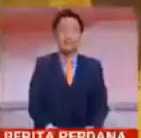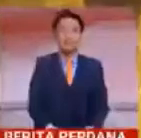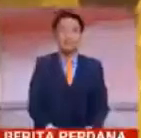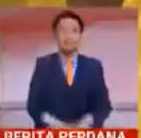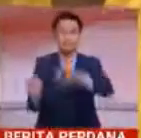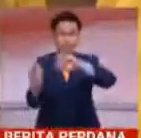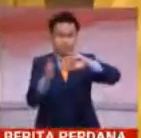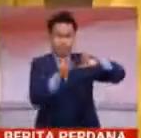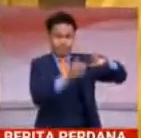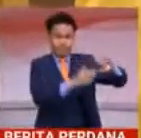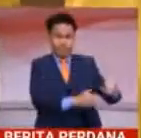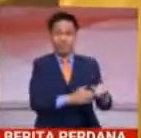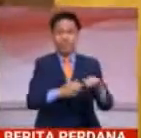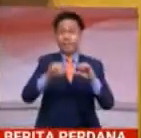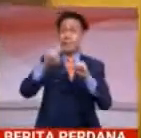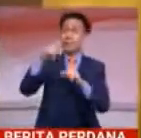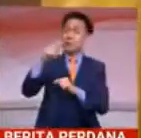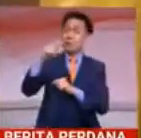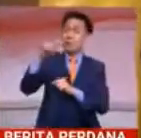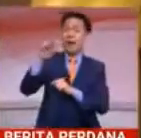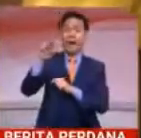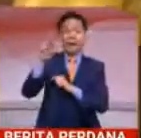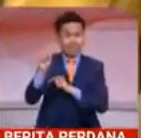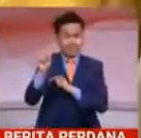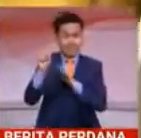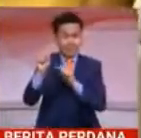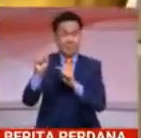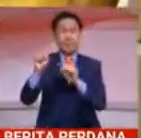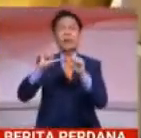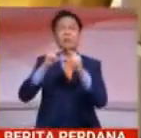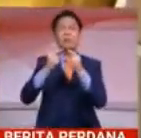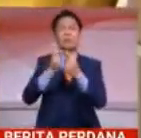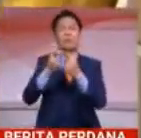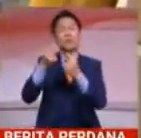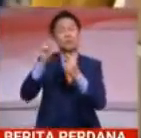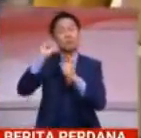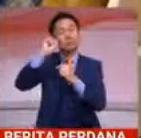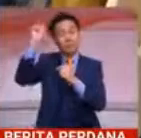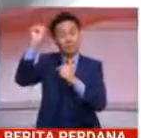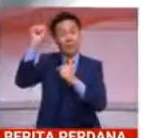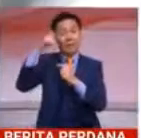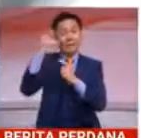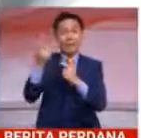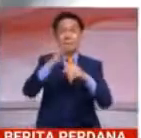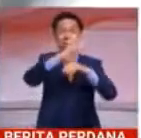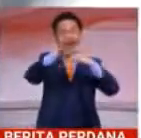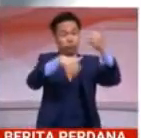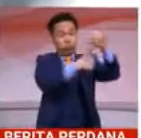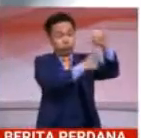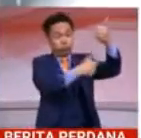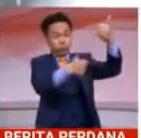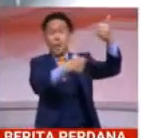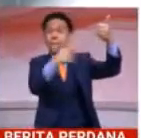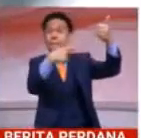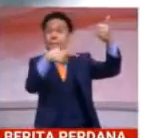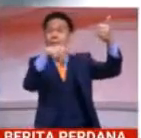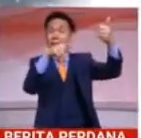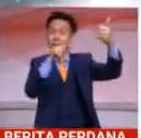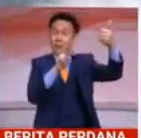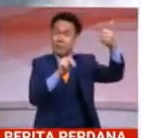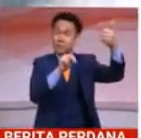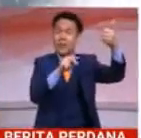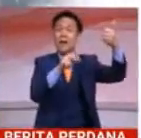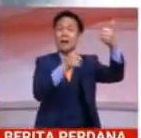Sementara itu, Gabungan Rakyat Sabah GRS yang terdiri daripada gabungan parti-parti di bawah Perikatan Nasional iaitu